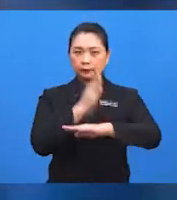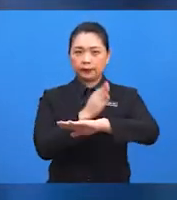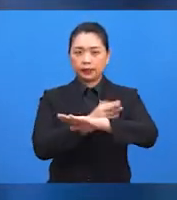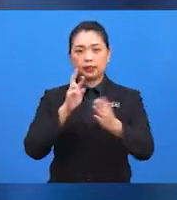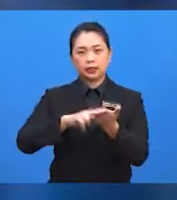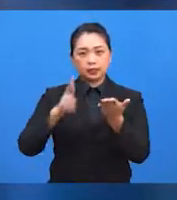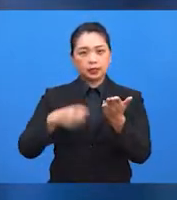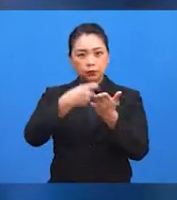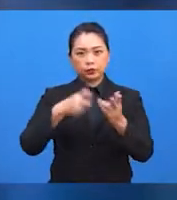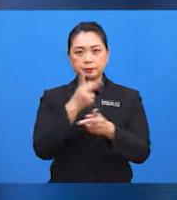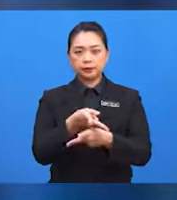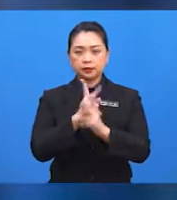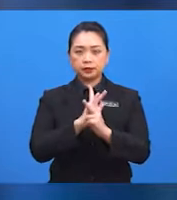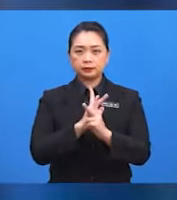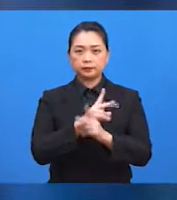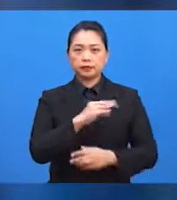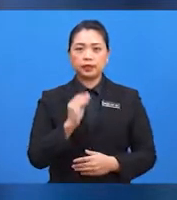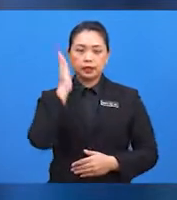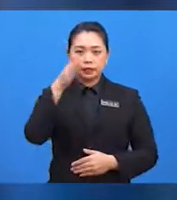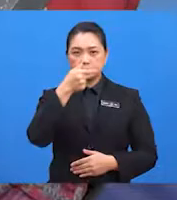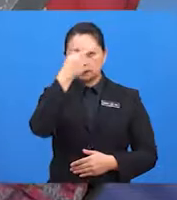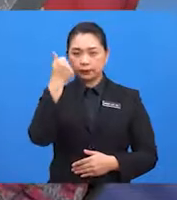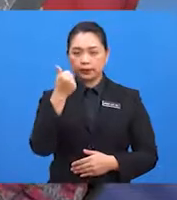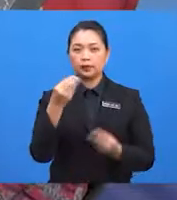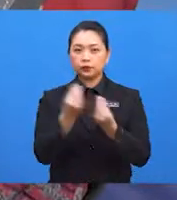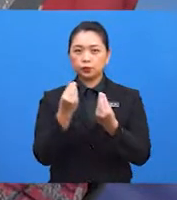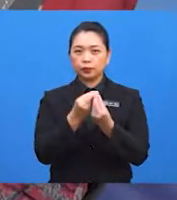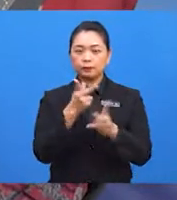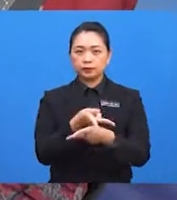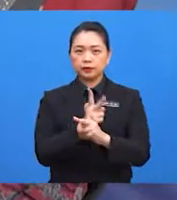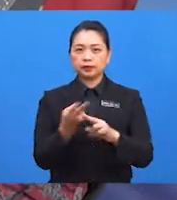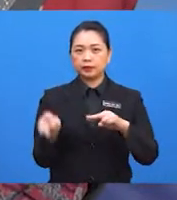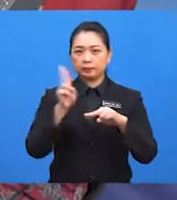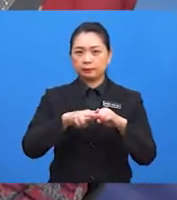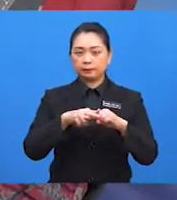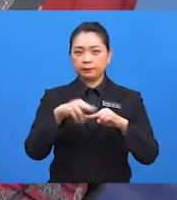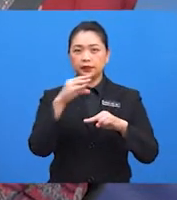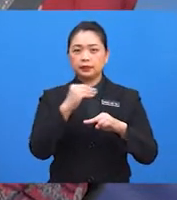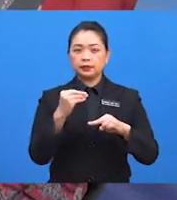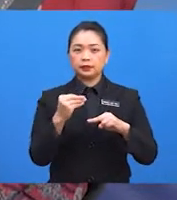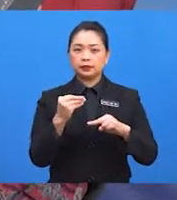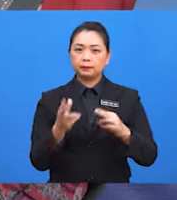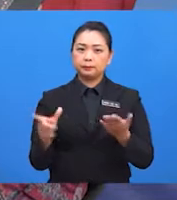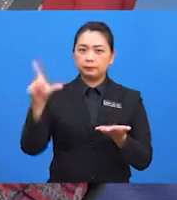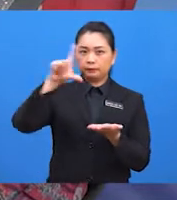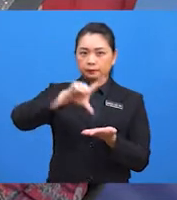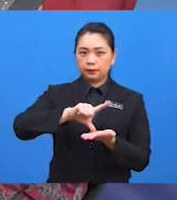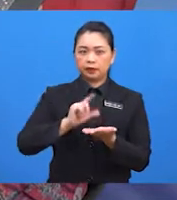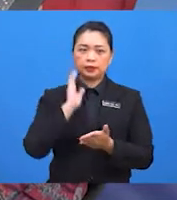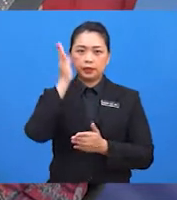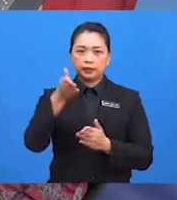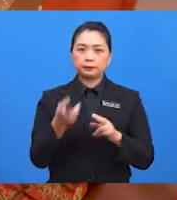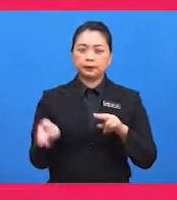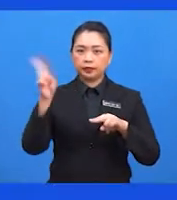pinjaman dan akan menyebabkan jumlah pinjaman akan bertambah dan seterusnya, jumlah pelaburan akan juga turut